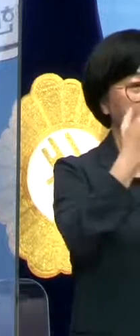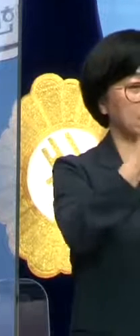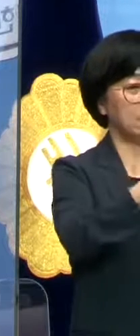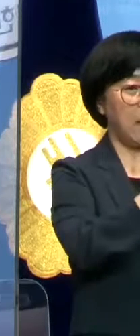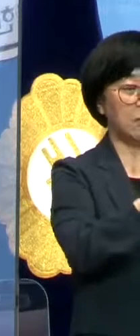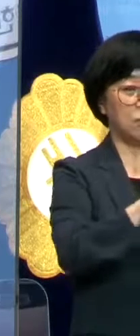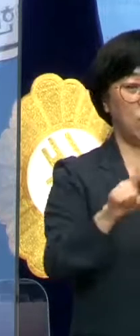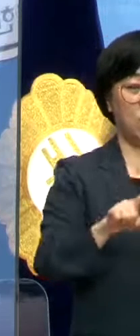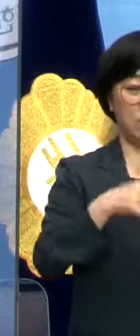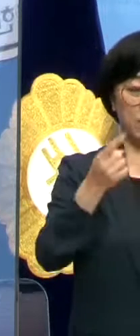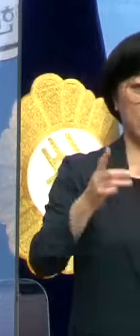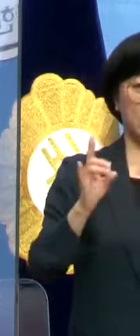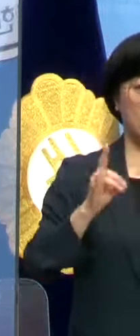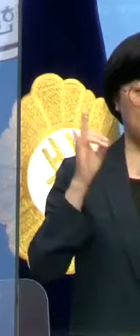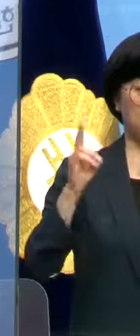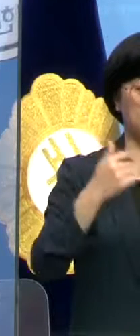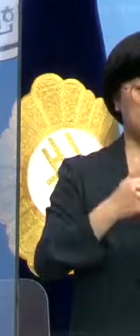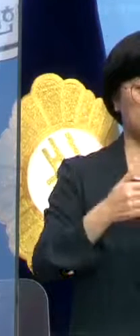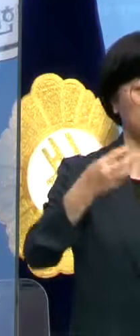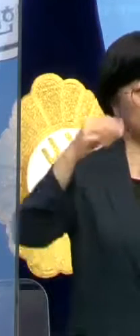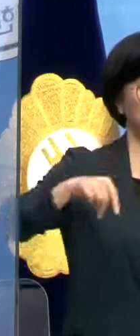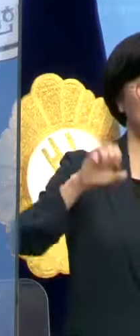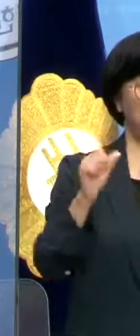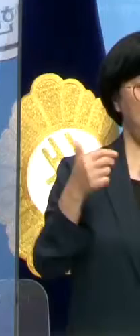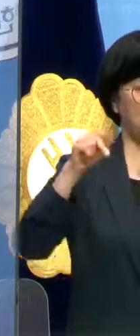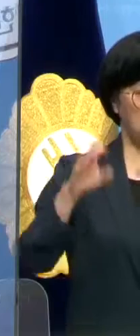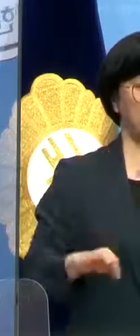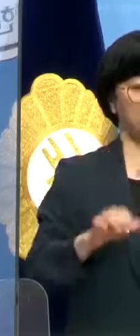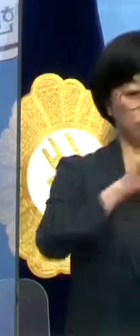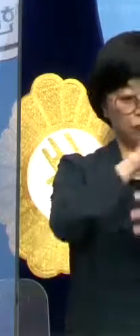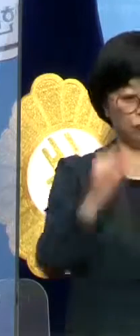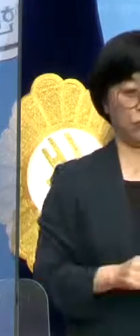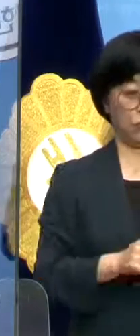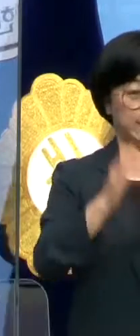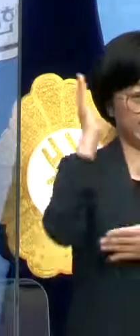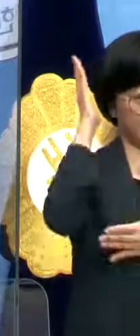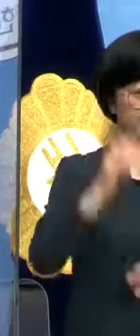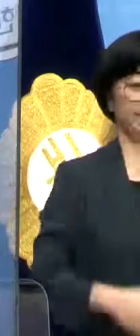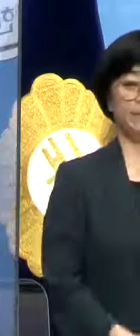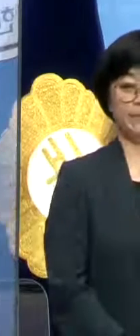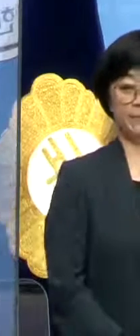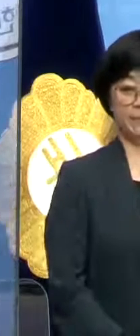찬호 큰 아님 다음엔 유호정 건 님 순서로 진행하겠습니다 예